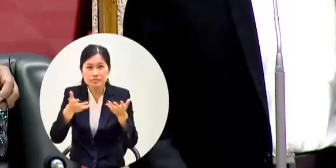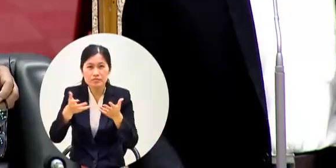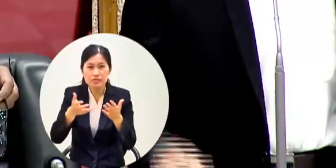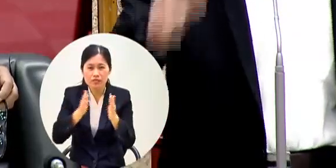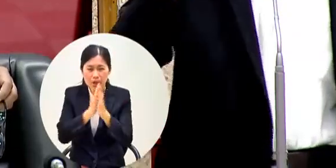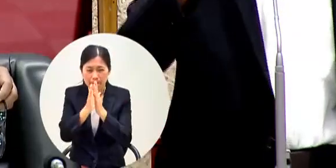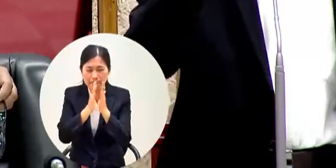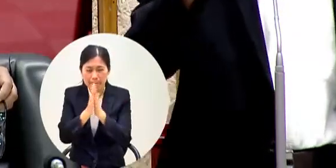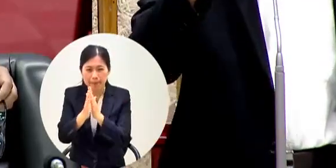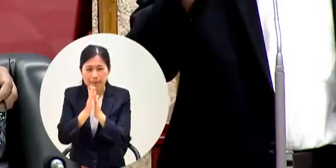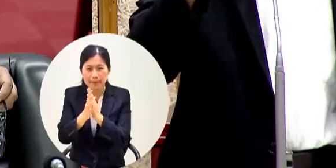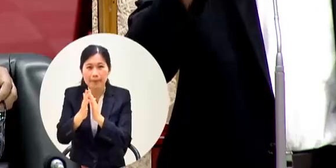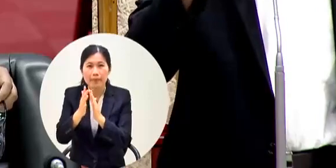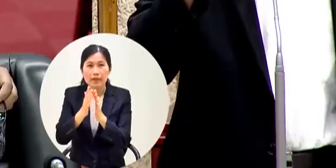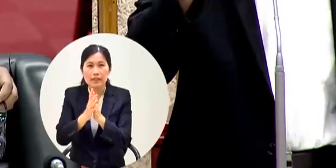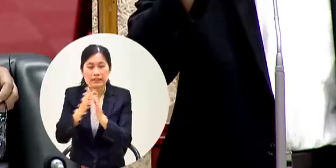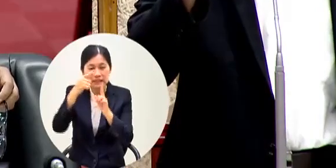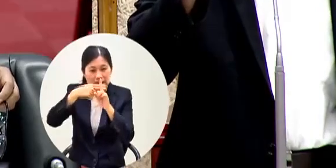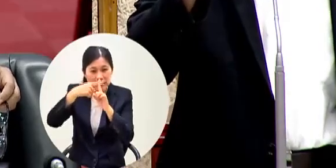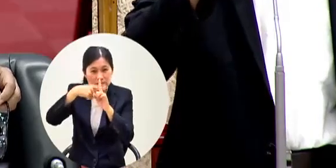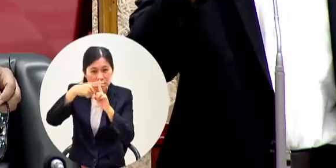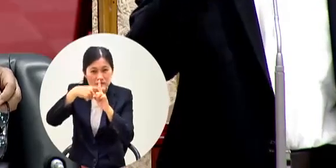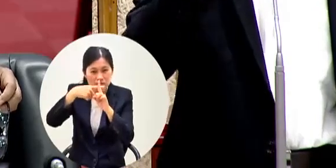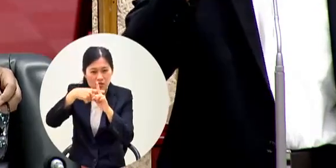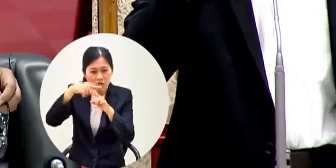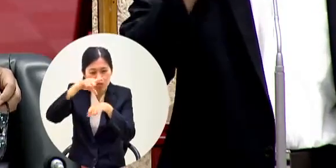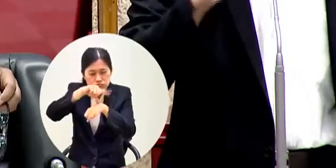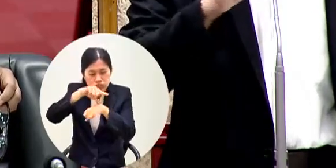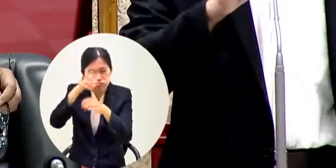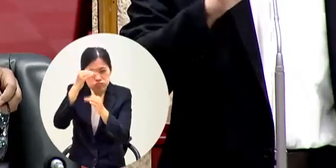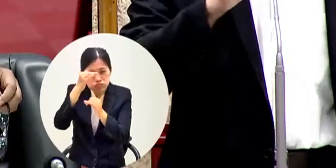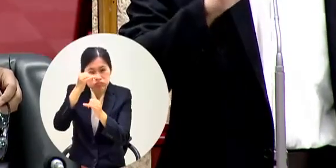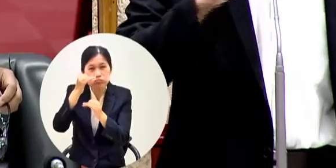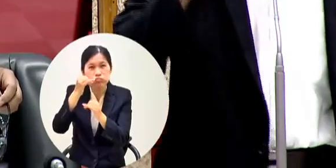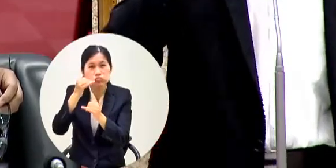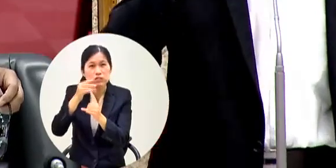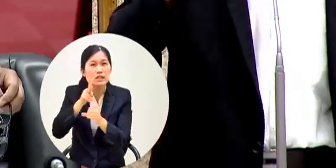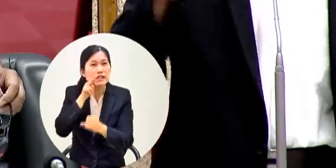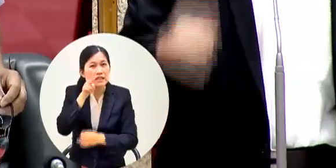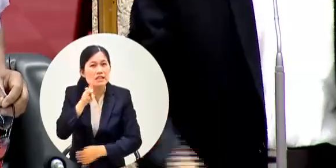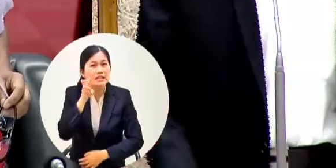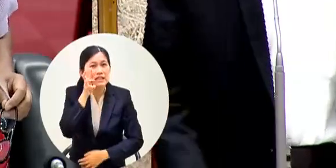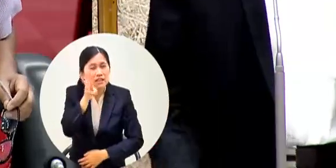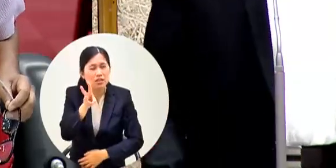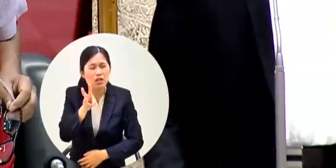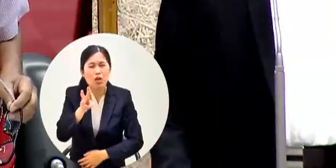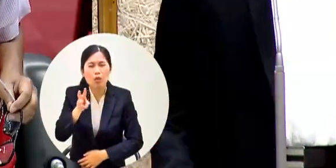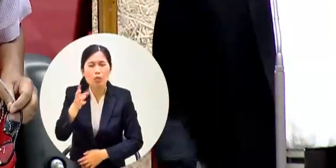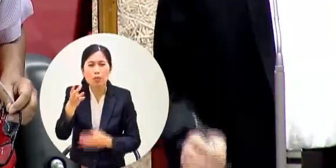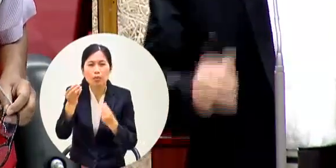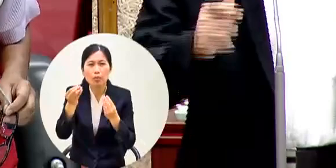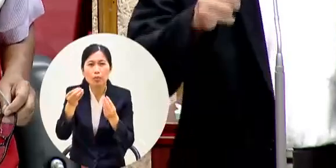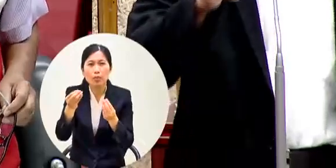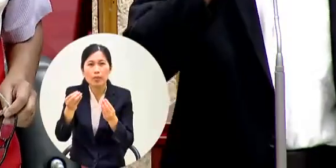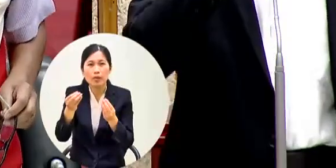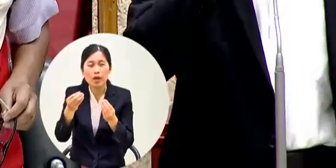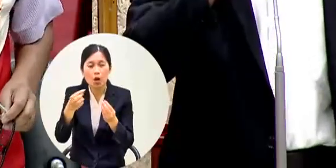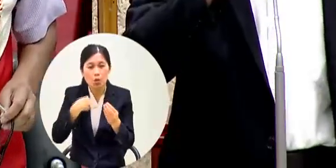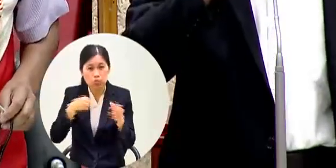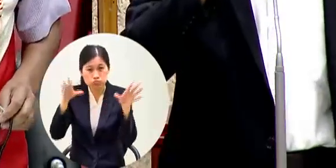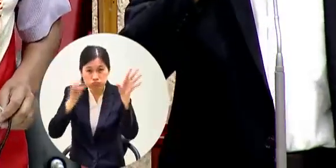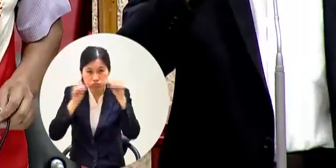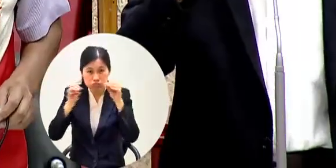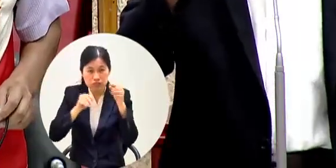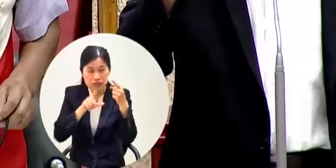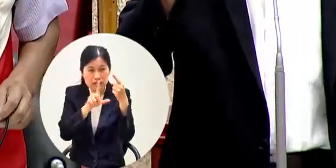三月的那个名额一补上来以后，这个能力就已经把他的测量能力补足了啊。不过我跟赖演报告的就是说，那